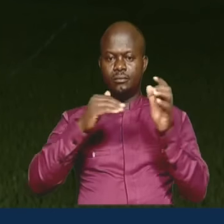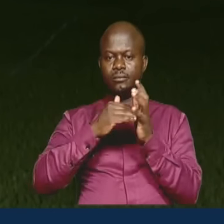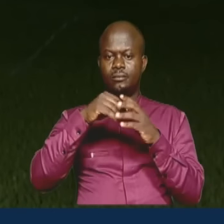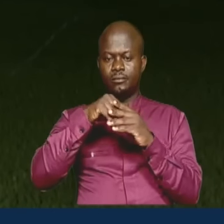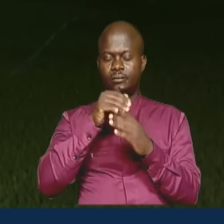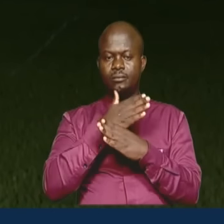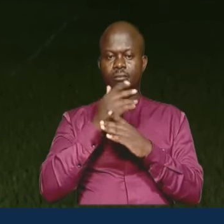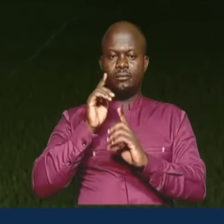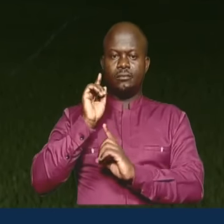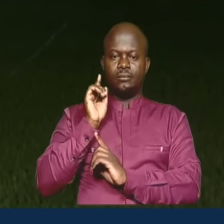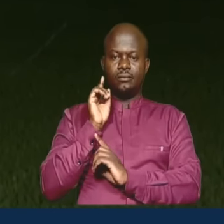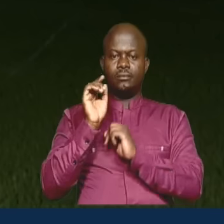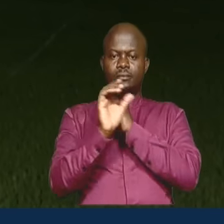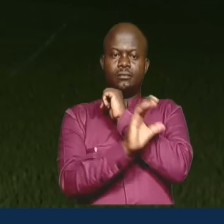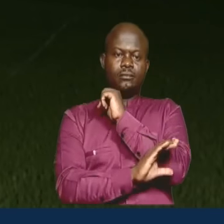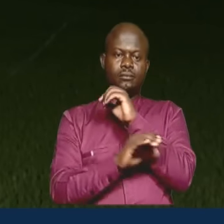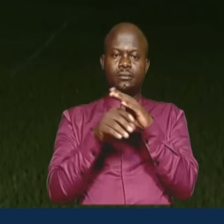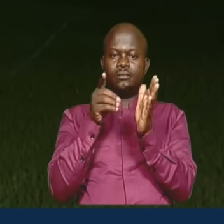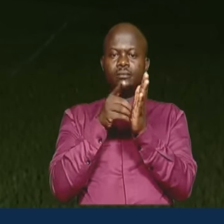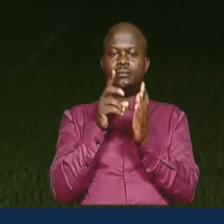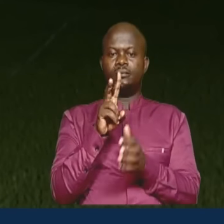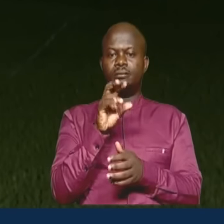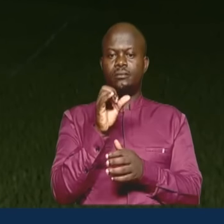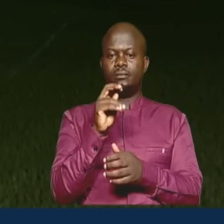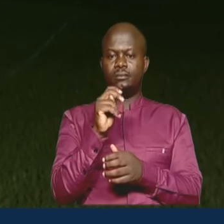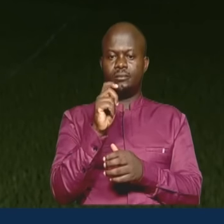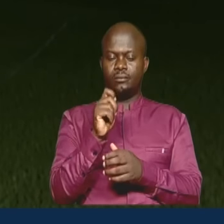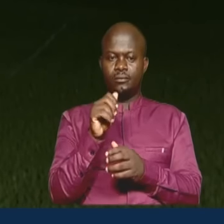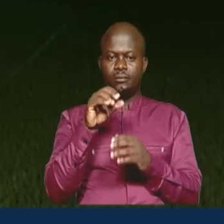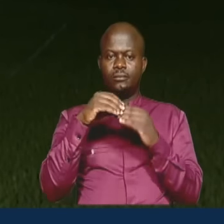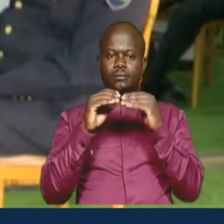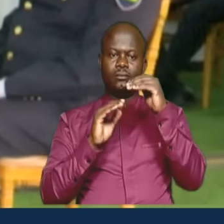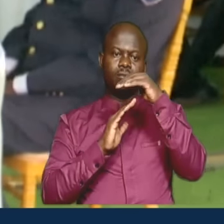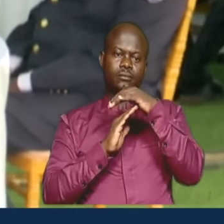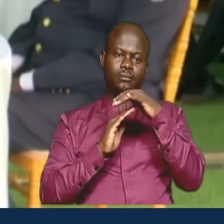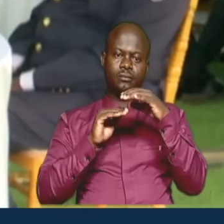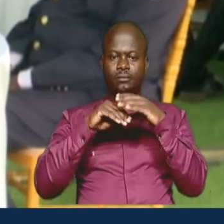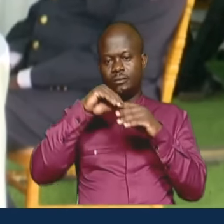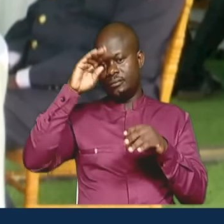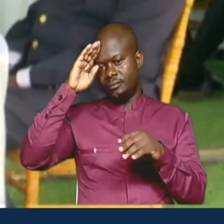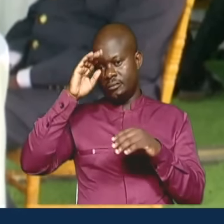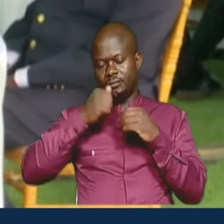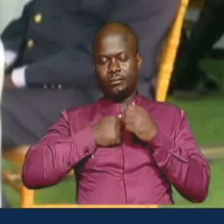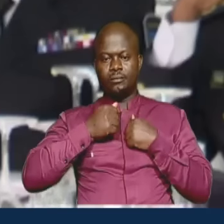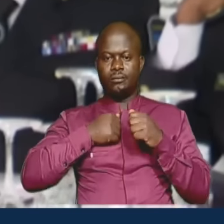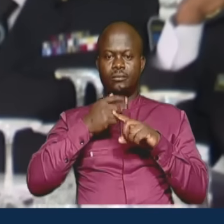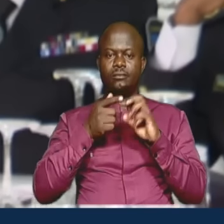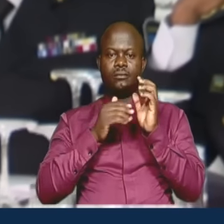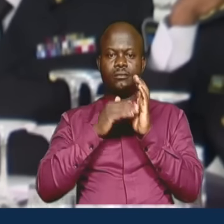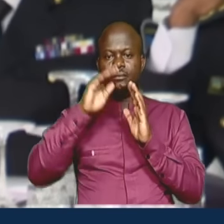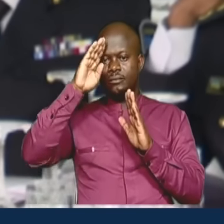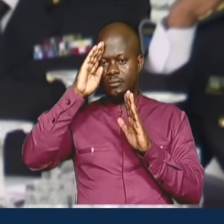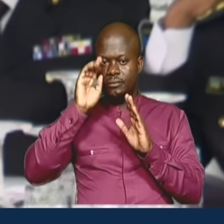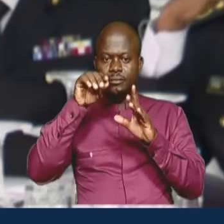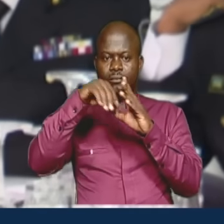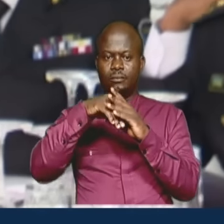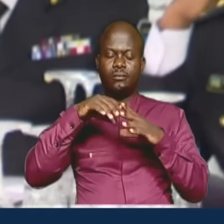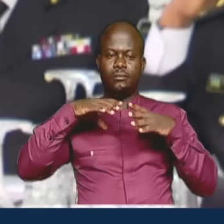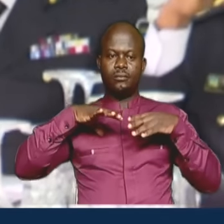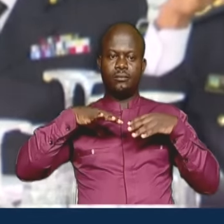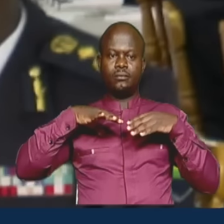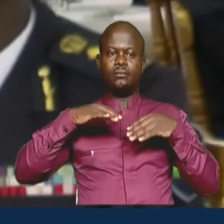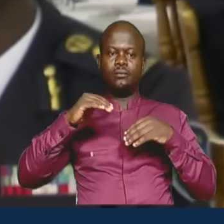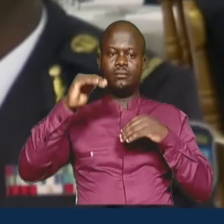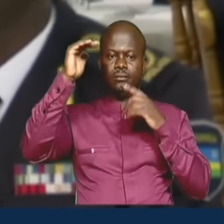Minisitiri w'umutekano mu gihugu Dr. Vincent Biruta, abayobozi bakuru muri polisi y'u Rwanda, abapolisi bagiye mu kiruhuko